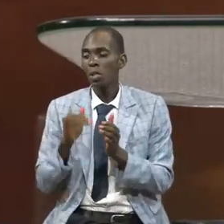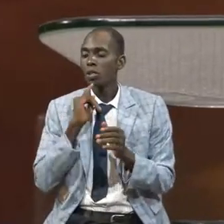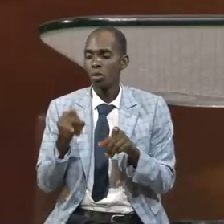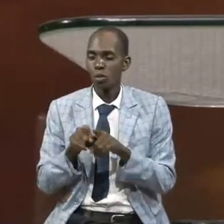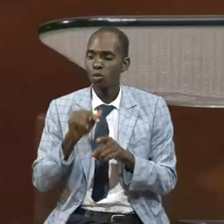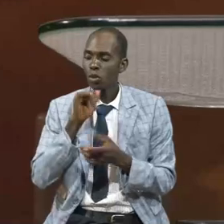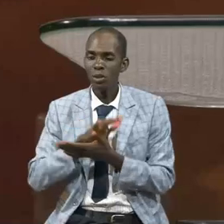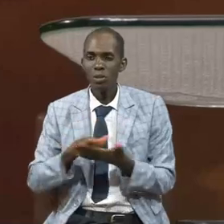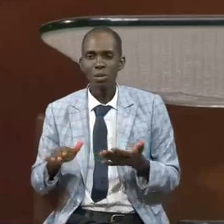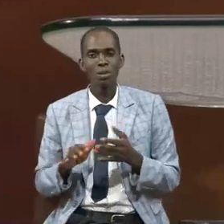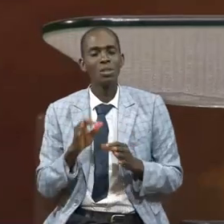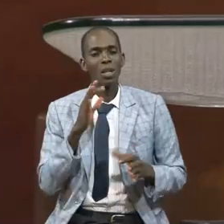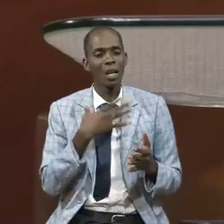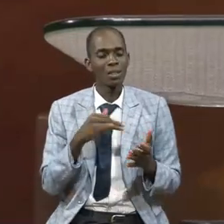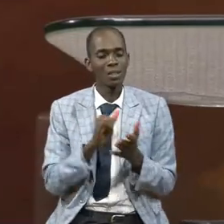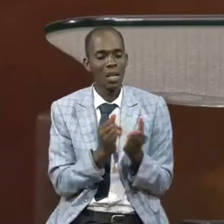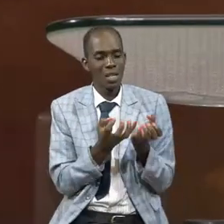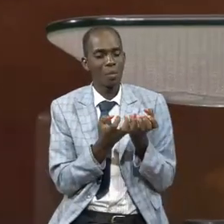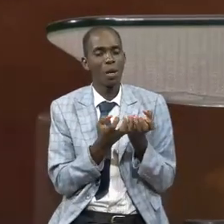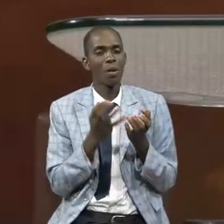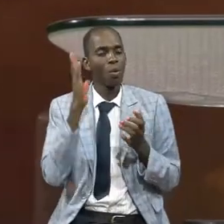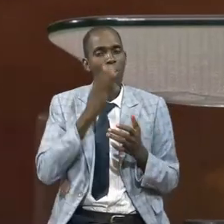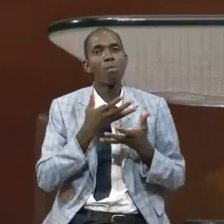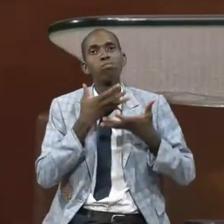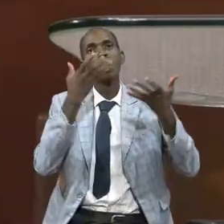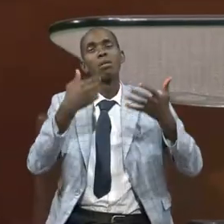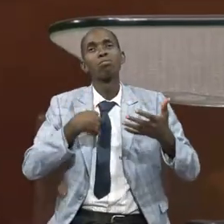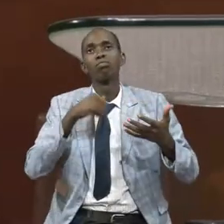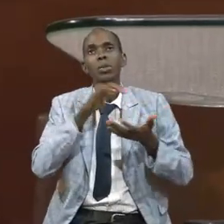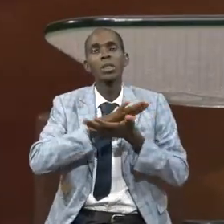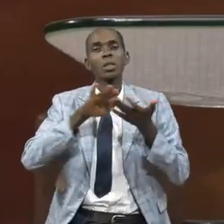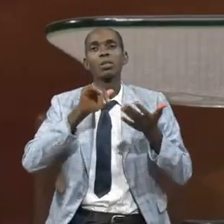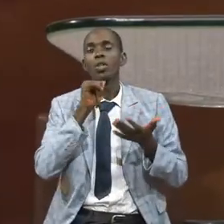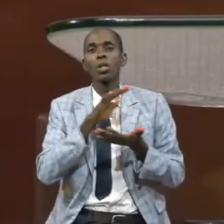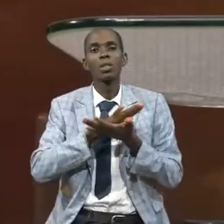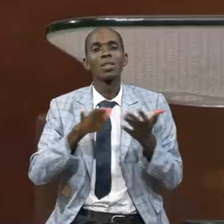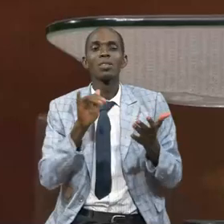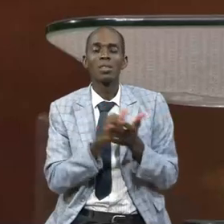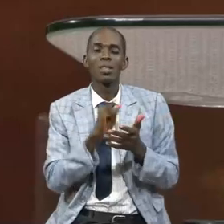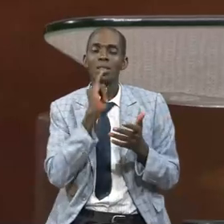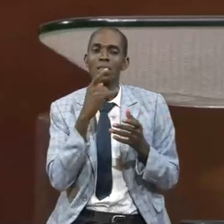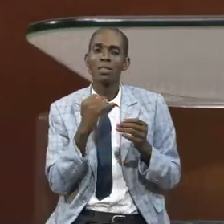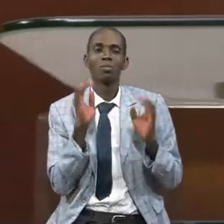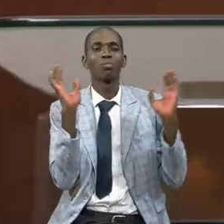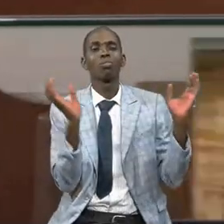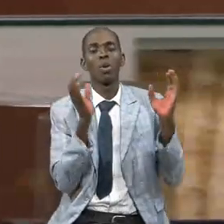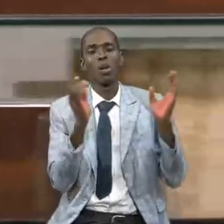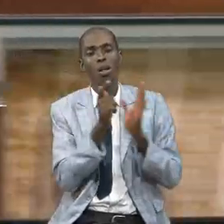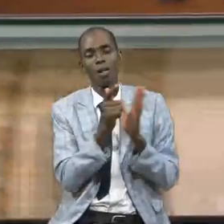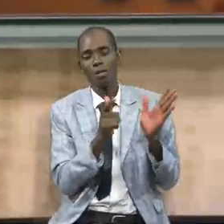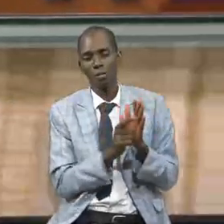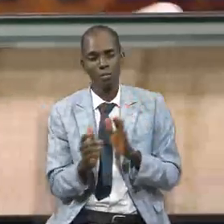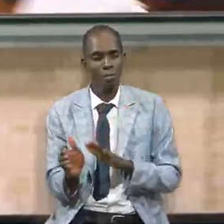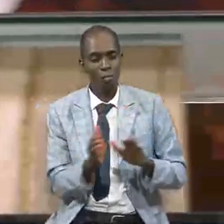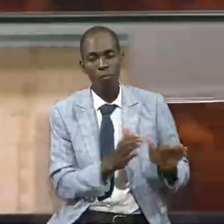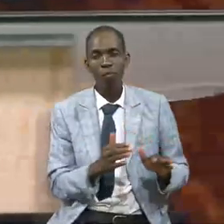se couvrir et crier impur, impur. Ça, c'est la loi cérémonielle. C'est différent. Il y a aussi la loi civile. La loi